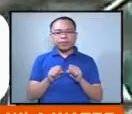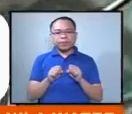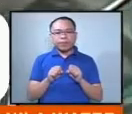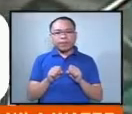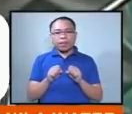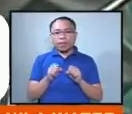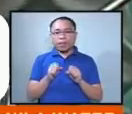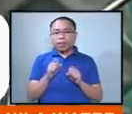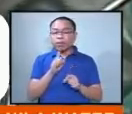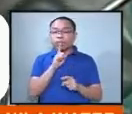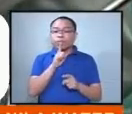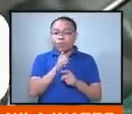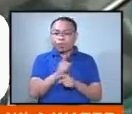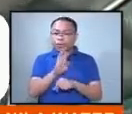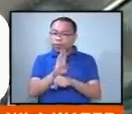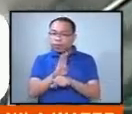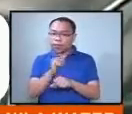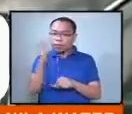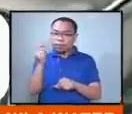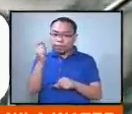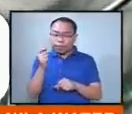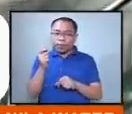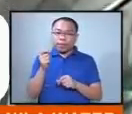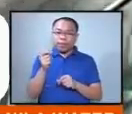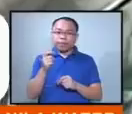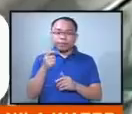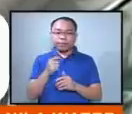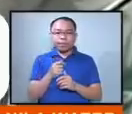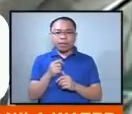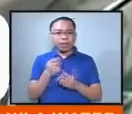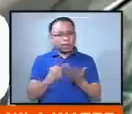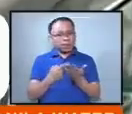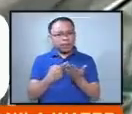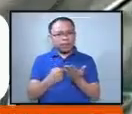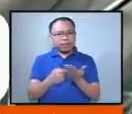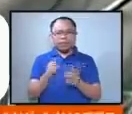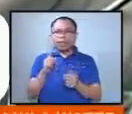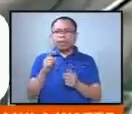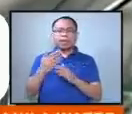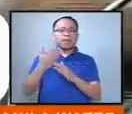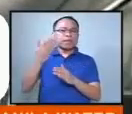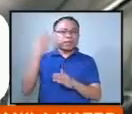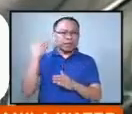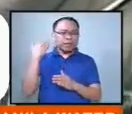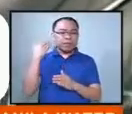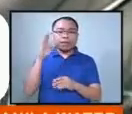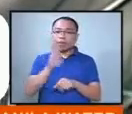Ang totoo, yung business taxes na bakit, kasi alam ko pinag-uusapan na parang noong business